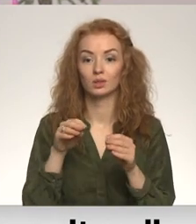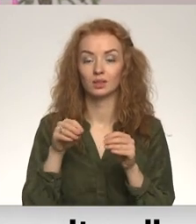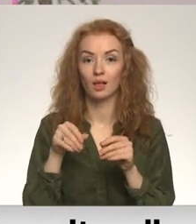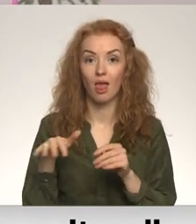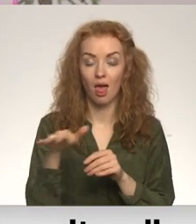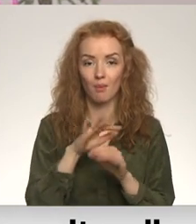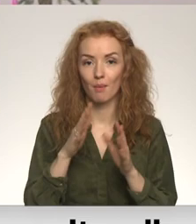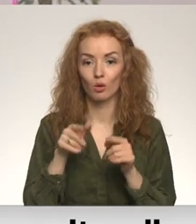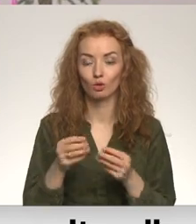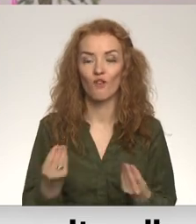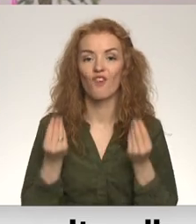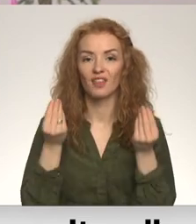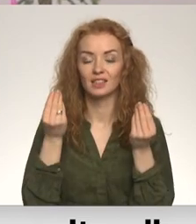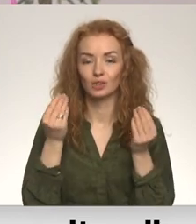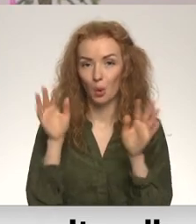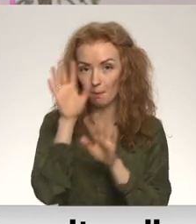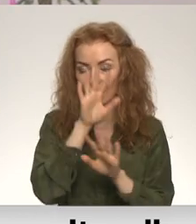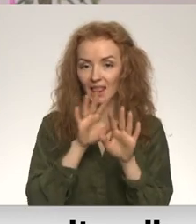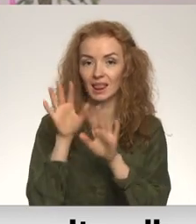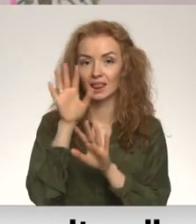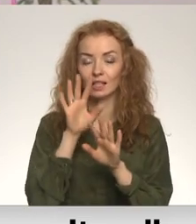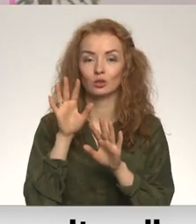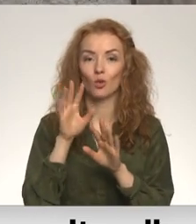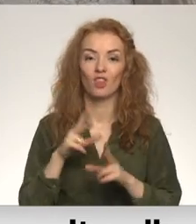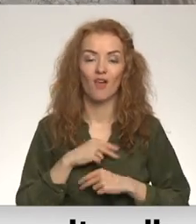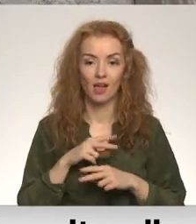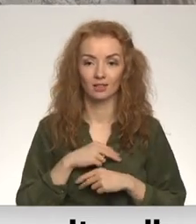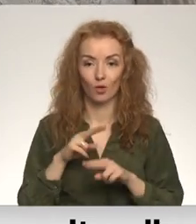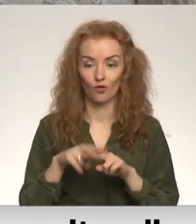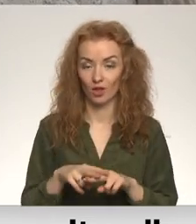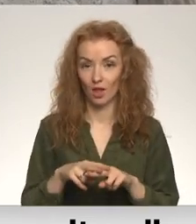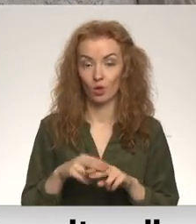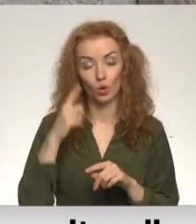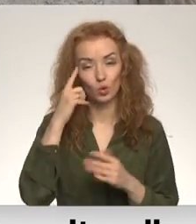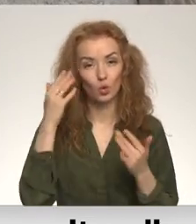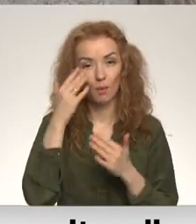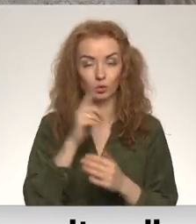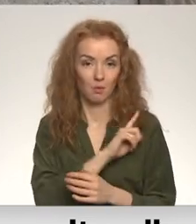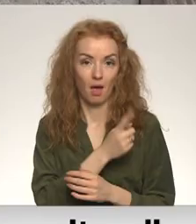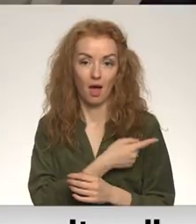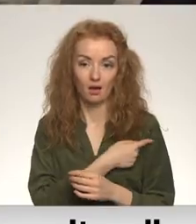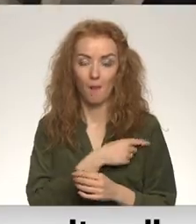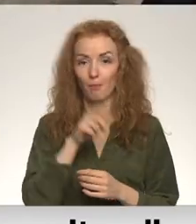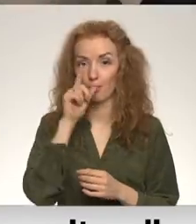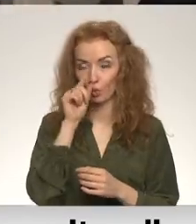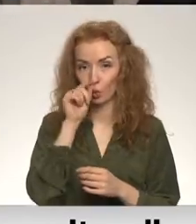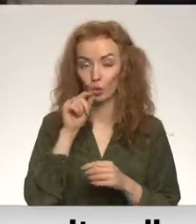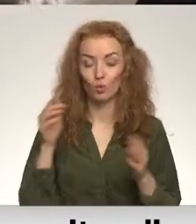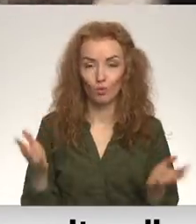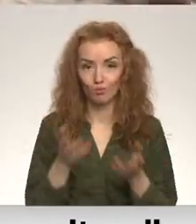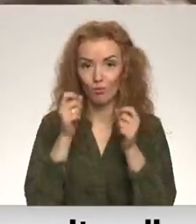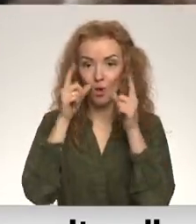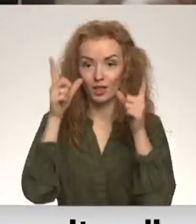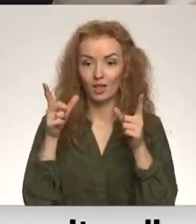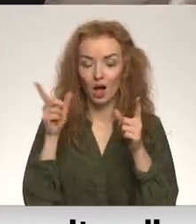šo fantastisko mītisko telpu, tvēseļu telpu. Domaspēkam un ugunī putnu modināšanas rituāla dalībnieki